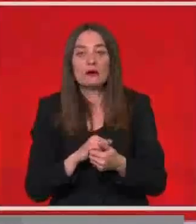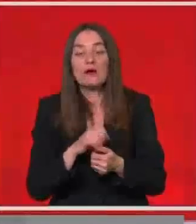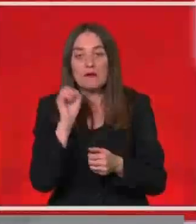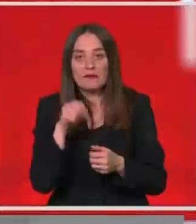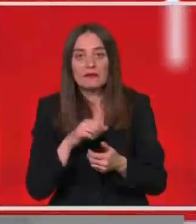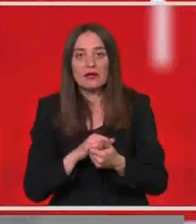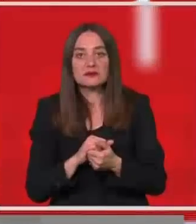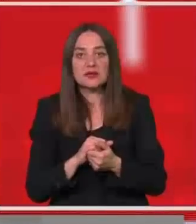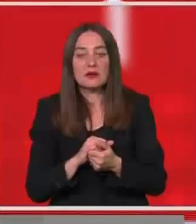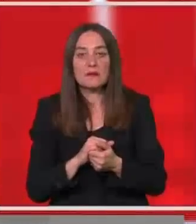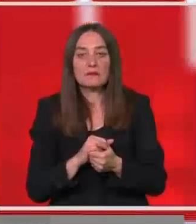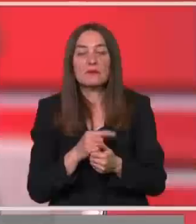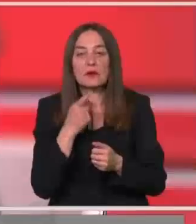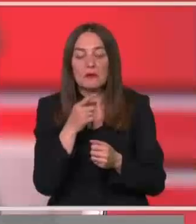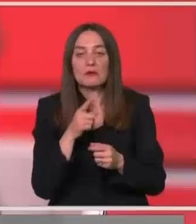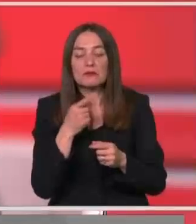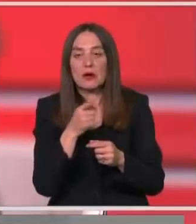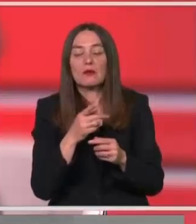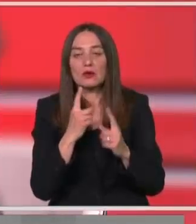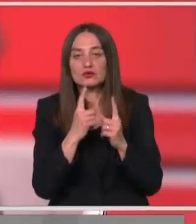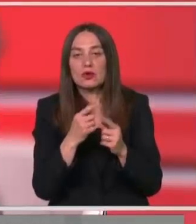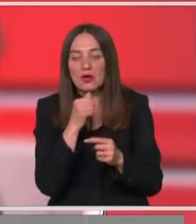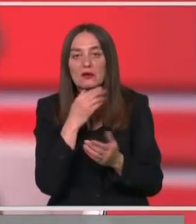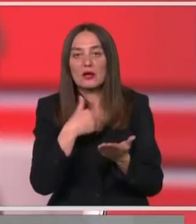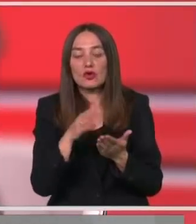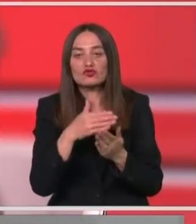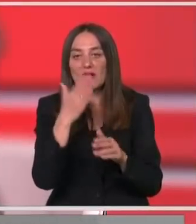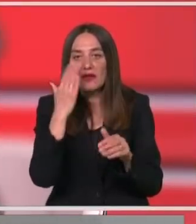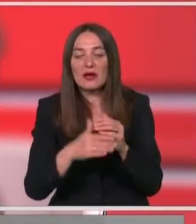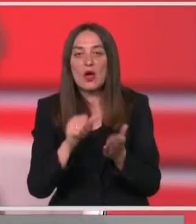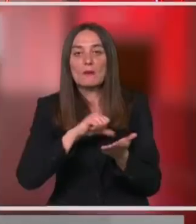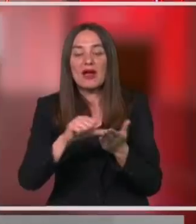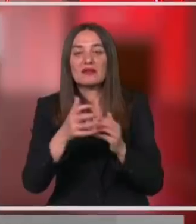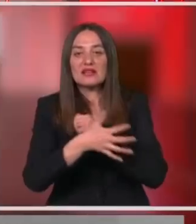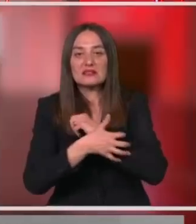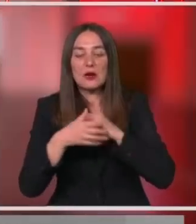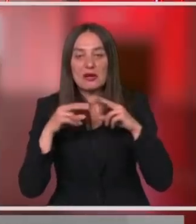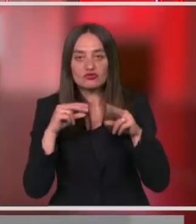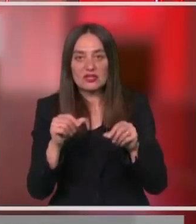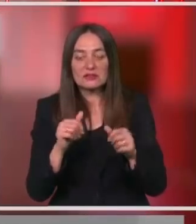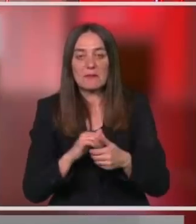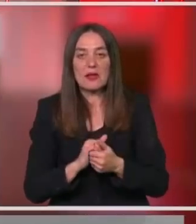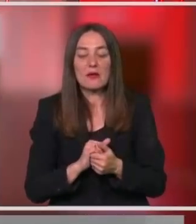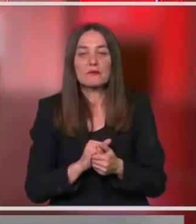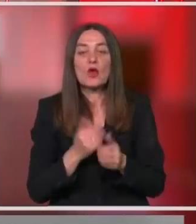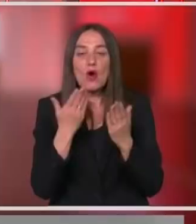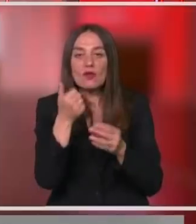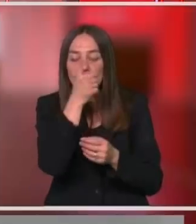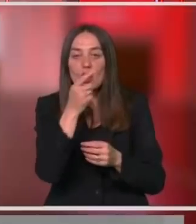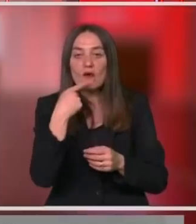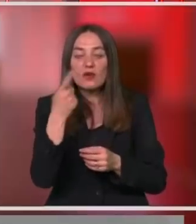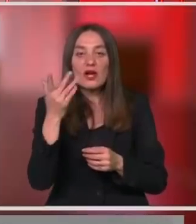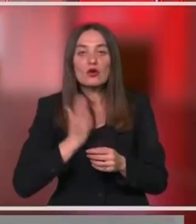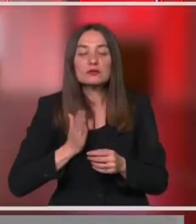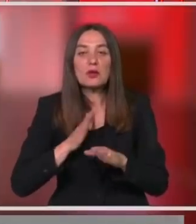se to ispostavi kao tako. Tako je. I da će troškove na kraju krajeva platiti siromašnije zemlje. Ovo o čemu govori